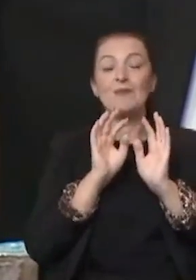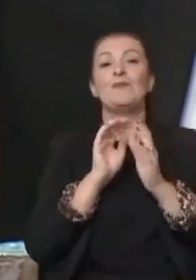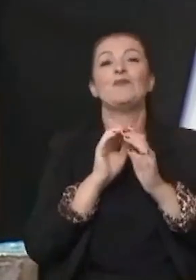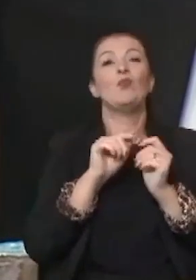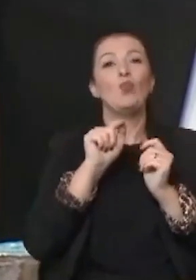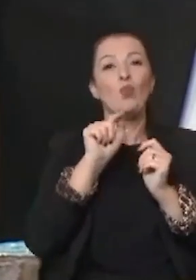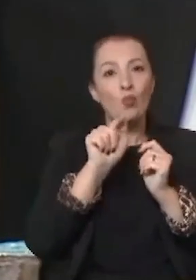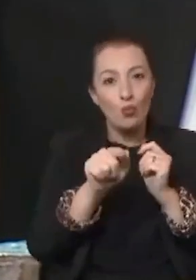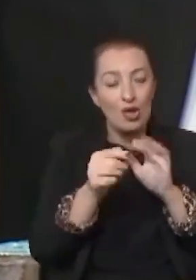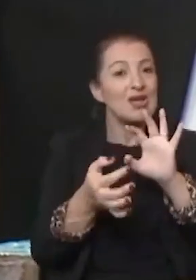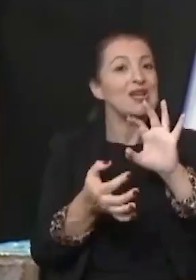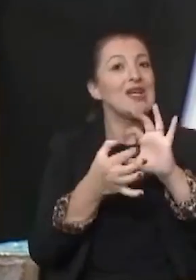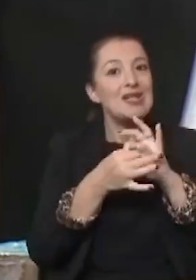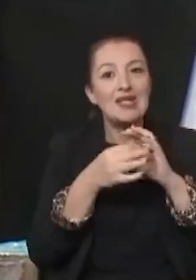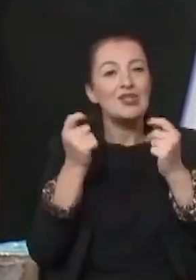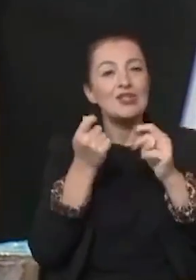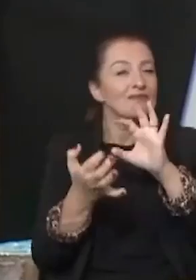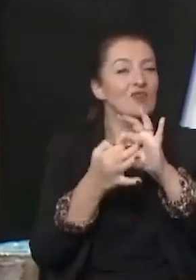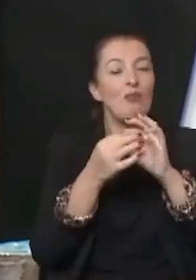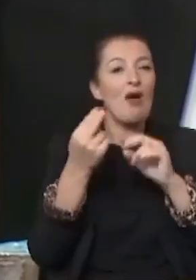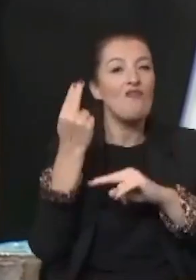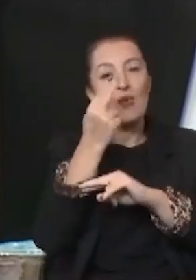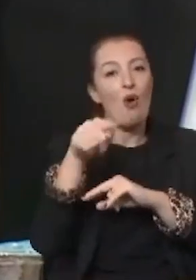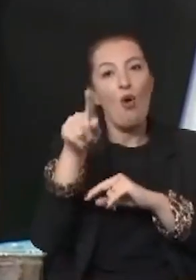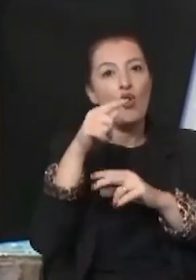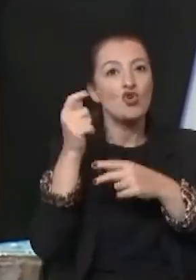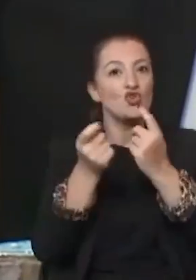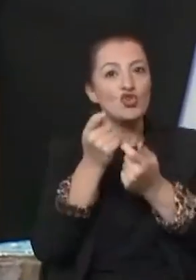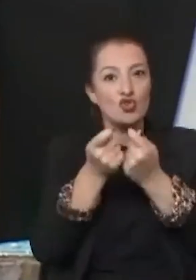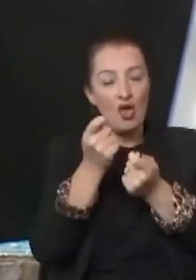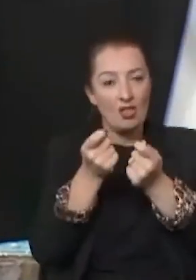bu ilgili taşeron firma çalışanları